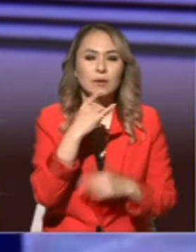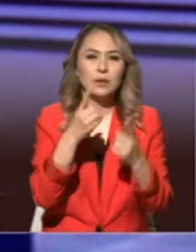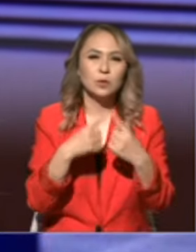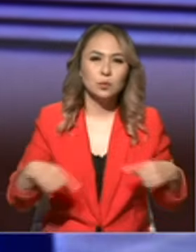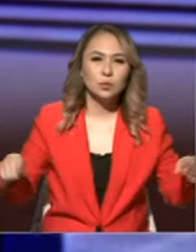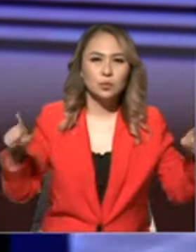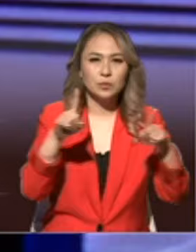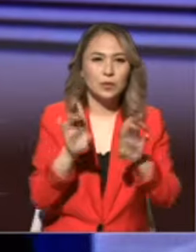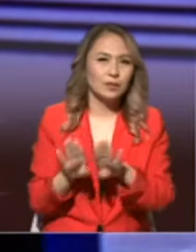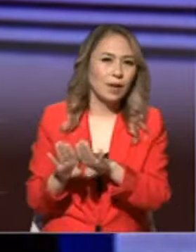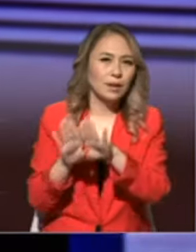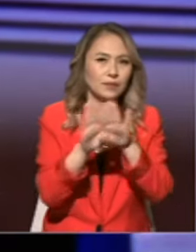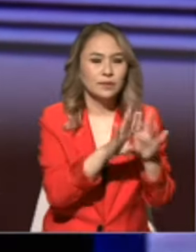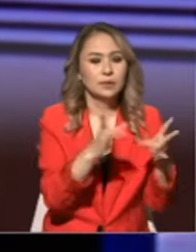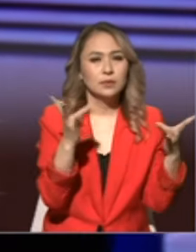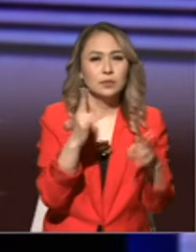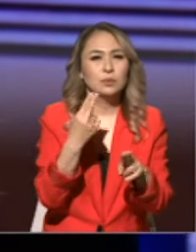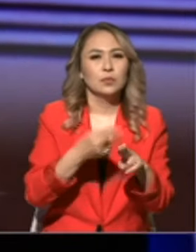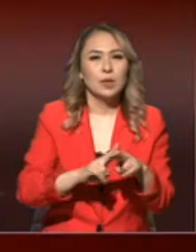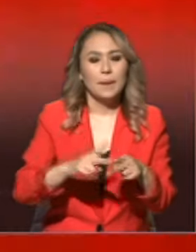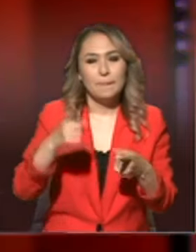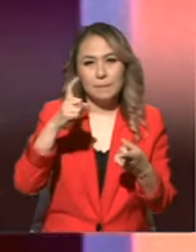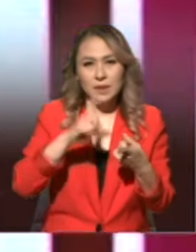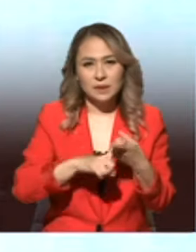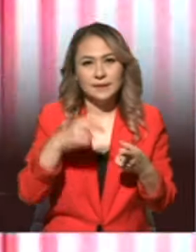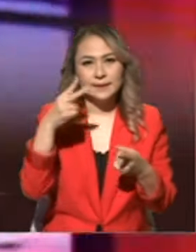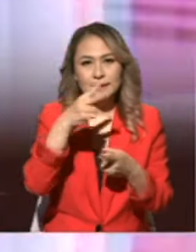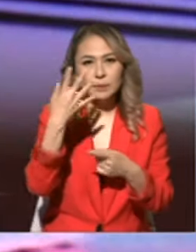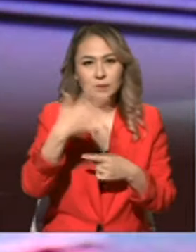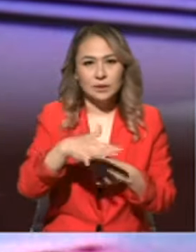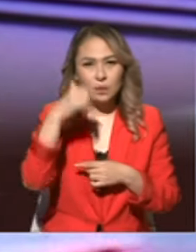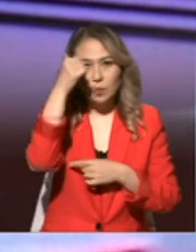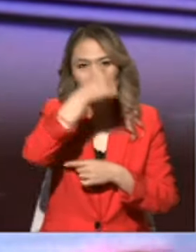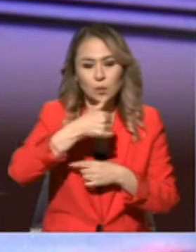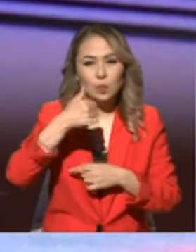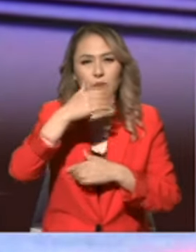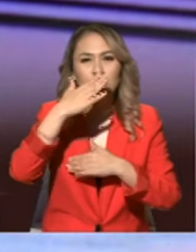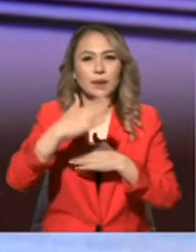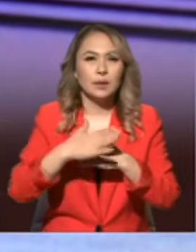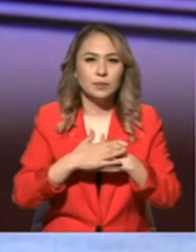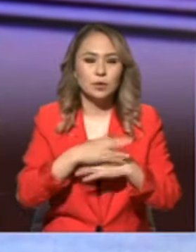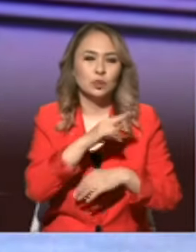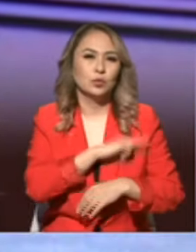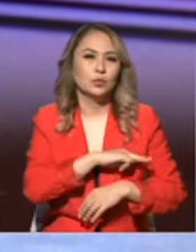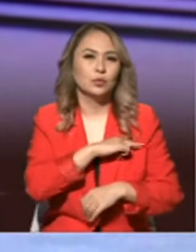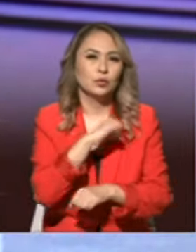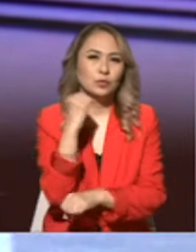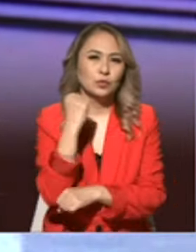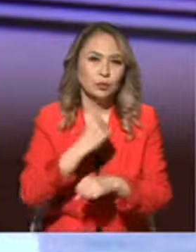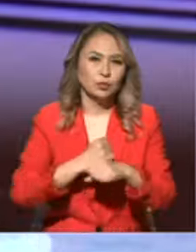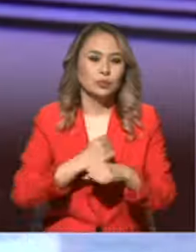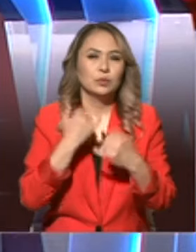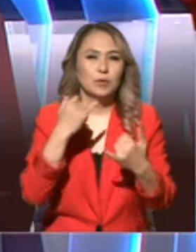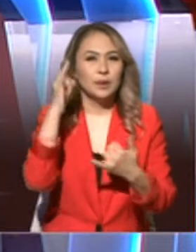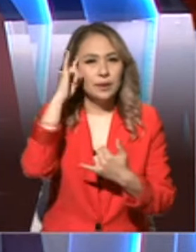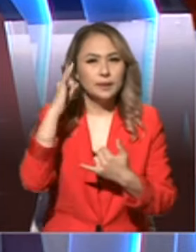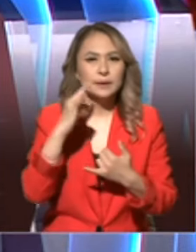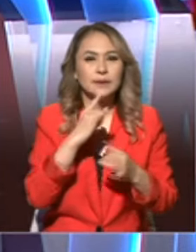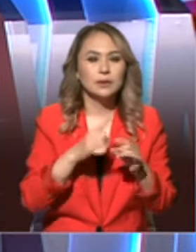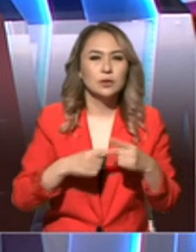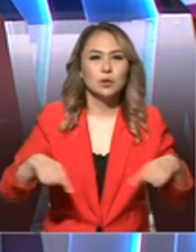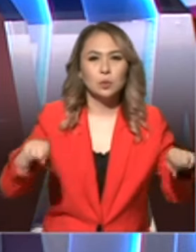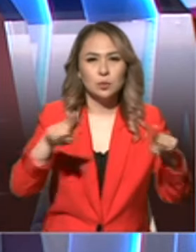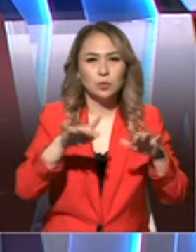территориясында біркелкі орналасу керек. Соған байланысты 2050 жылға таман жұмыс күші осы Қазақстан